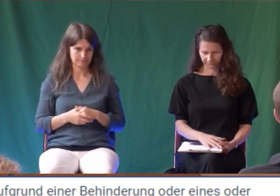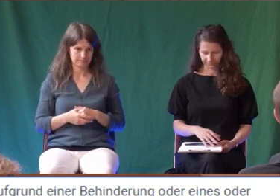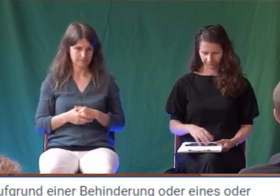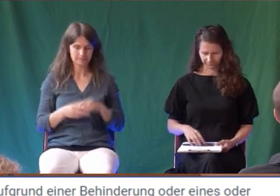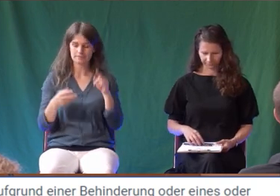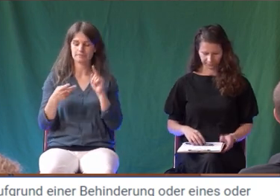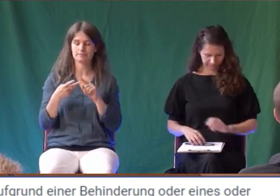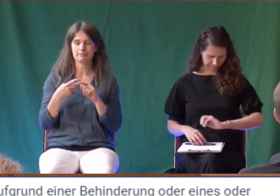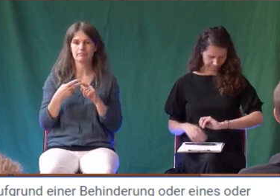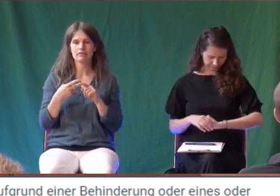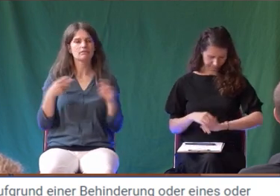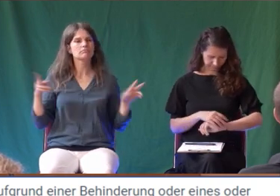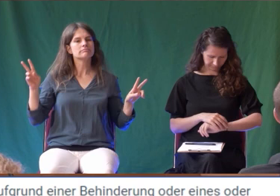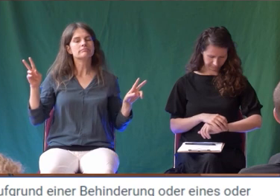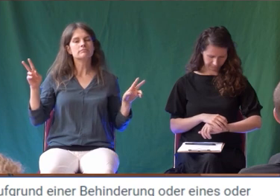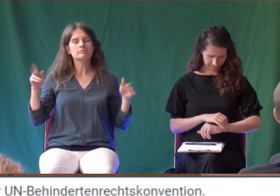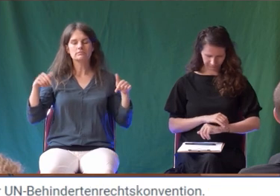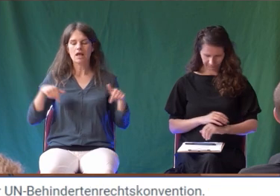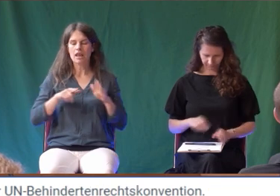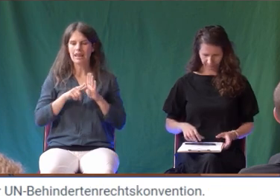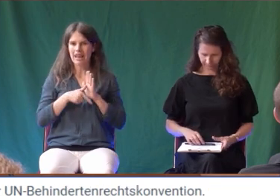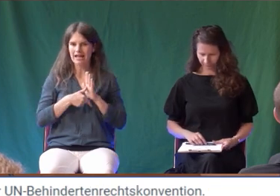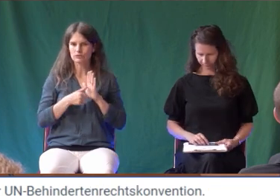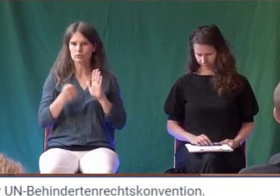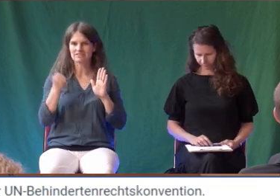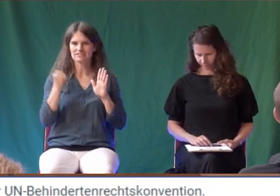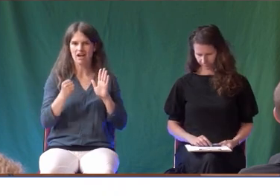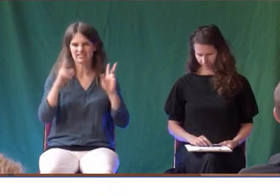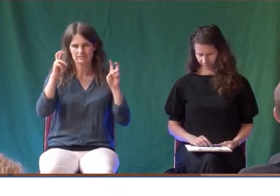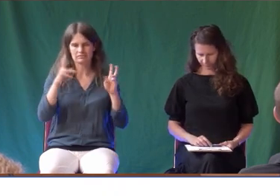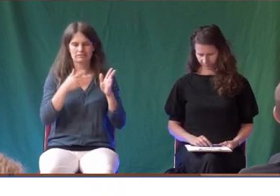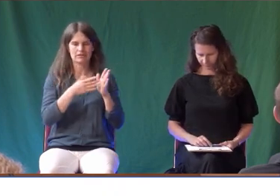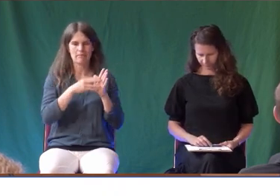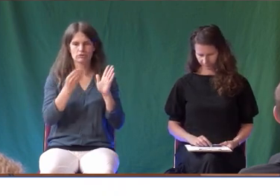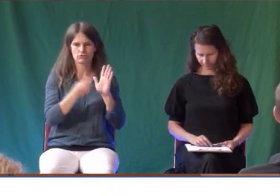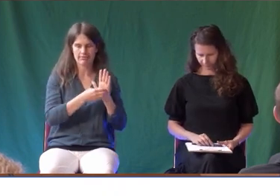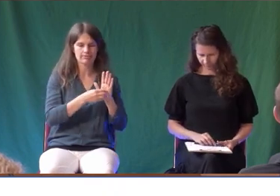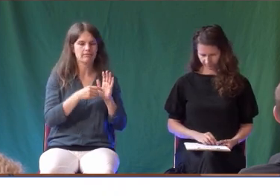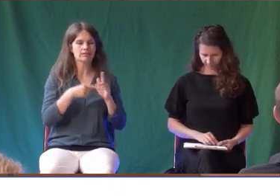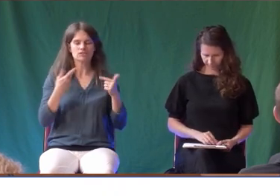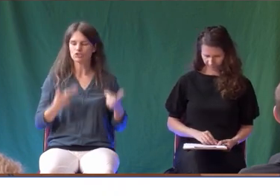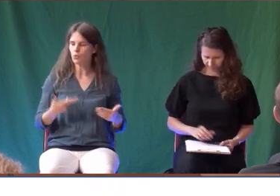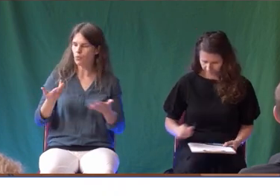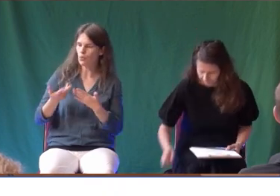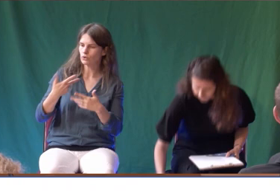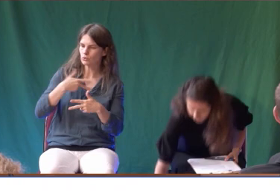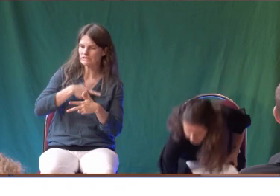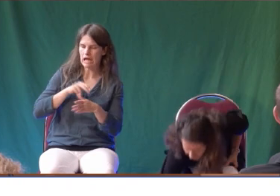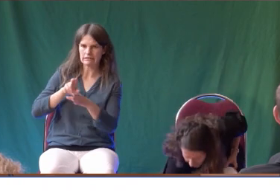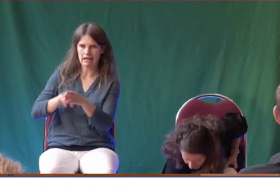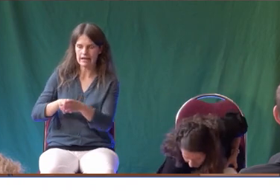neuen leistungstatbestand wird zur Rechtssicherheit und Rechtsklarheit in der sozialen Teilhabe der Begriff der